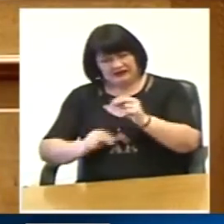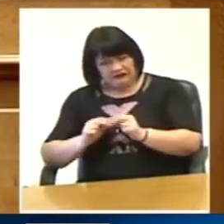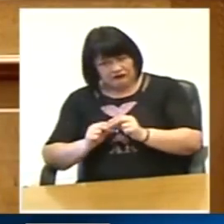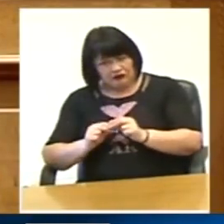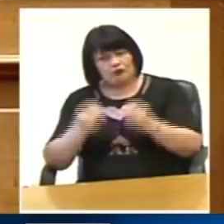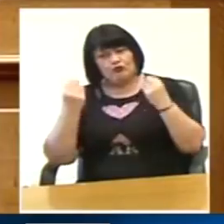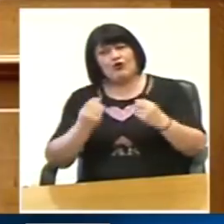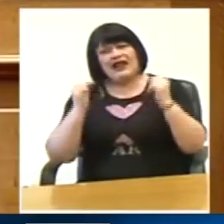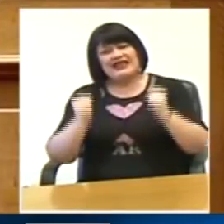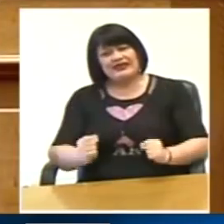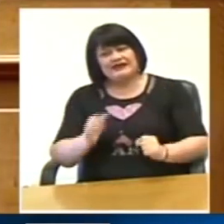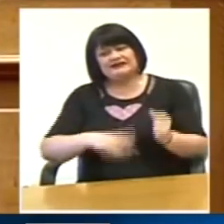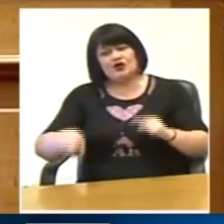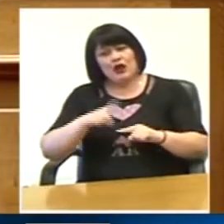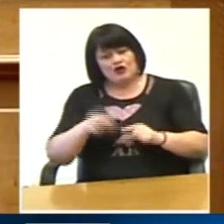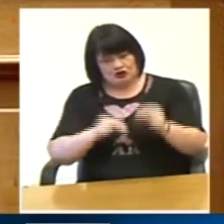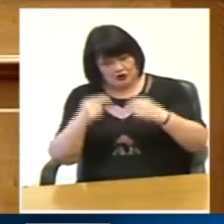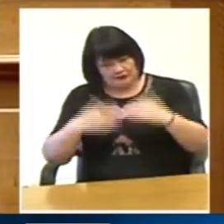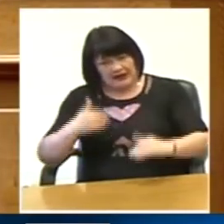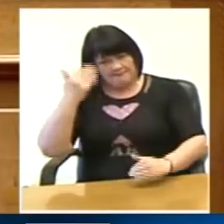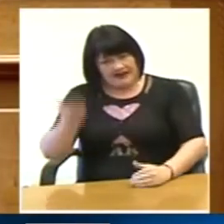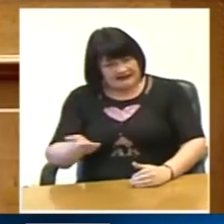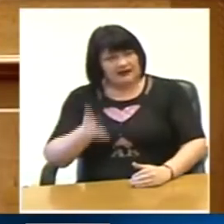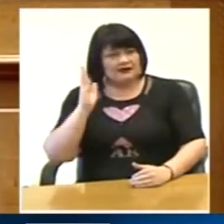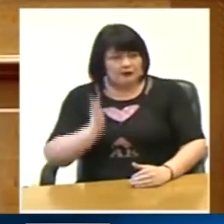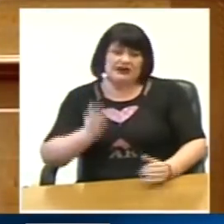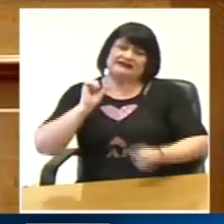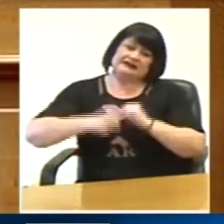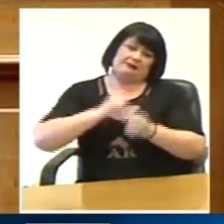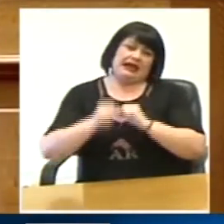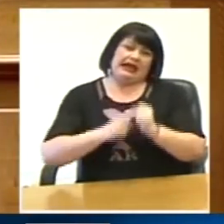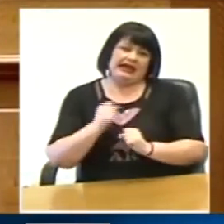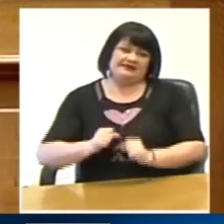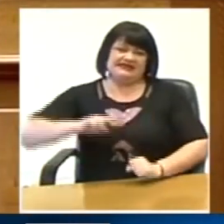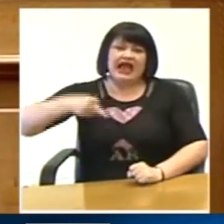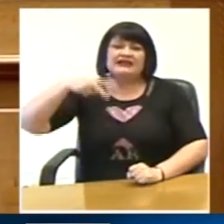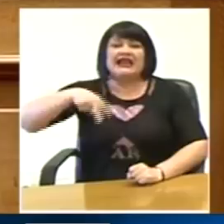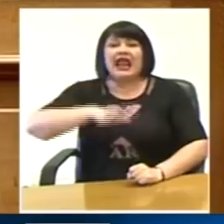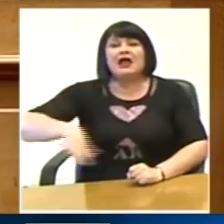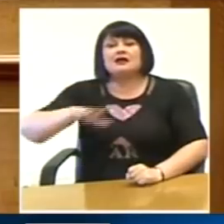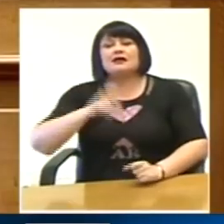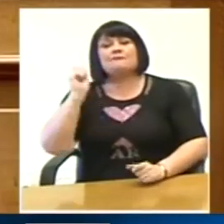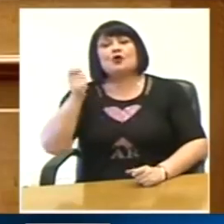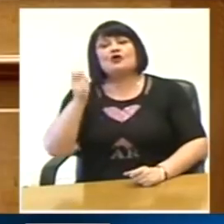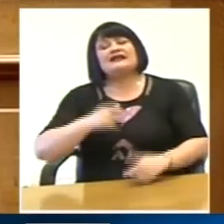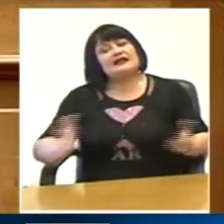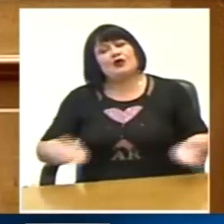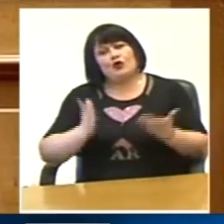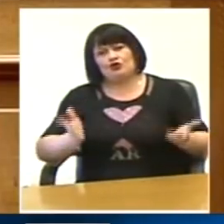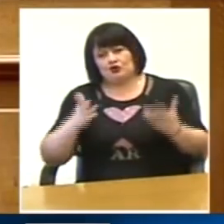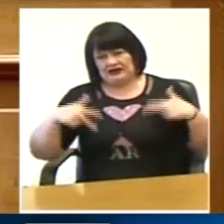καλύτερες θέσεις ο ελληνικός λαός μετά τις εκλογές να αντιπαλέψει την αντιλαϊκή πολιτική όποιας και αν εκλεγεί η